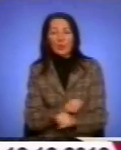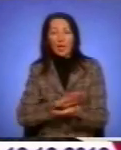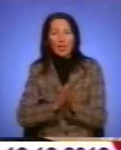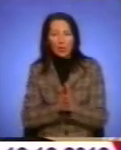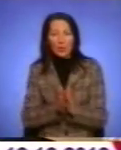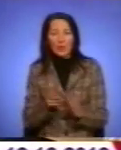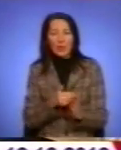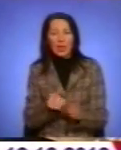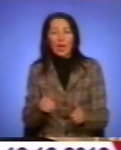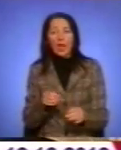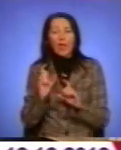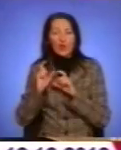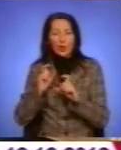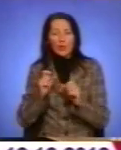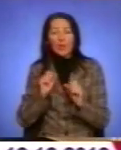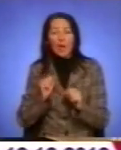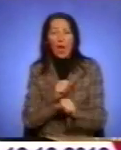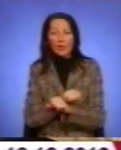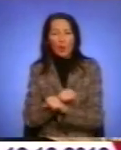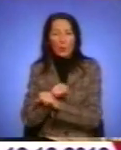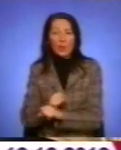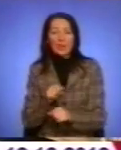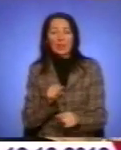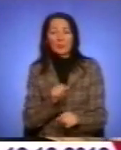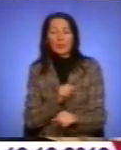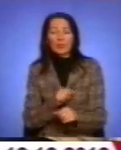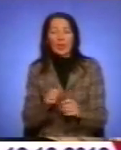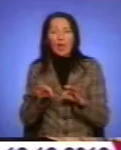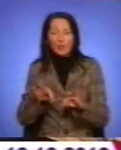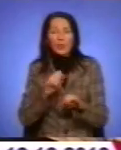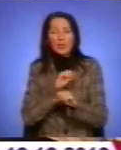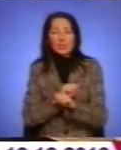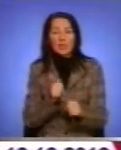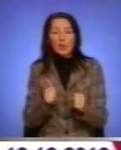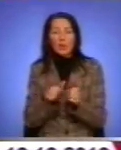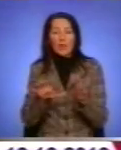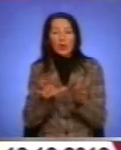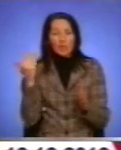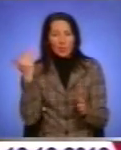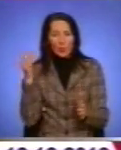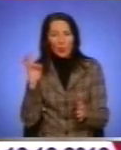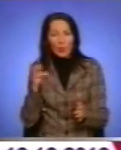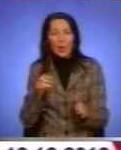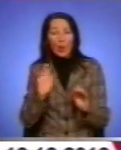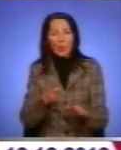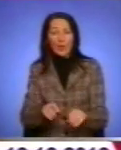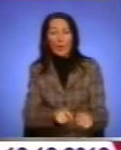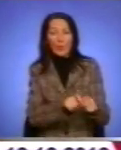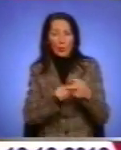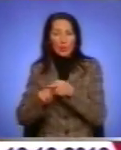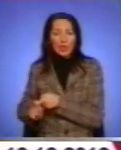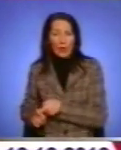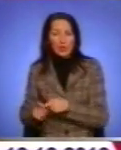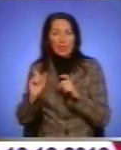які застрягли поблизу Ватри ще від неділі, були відбуксировані тягачами лише вчора. Оскільки негода прийшла несподівано,